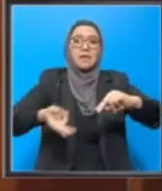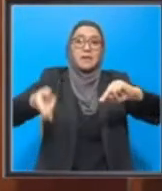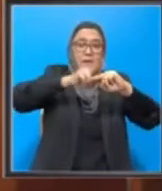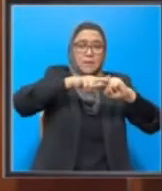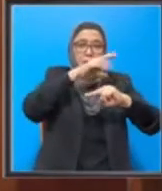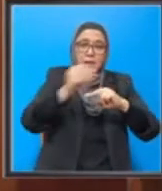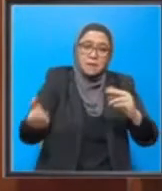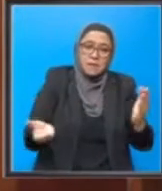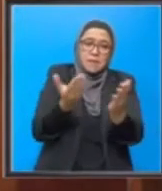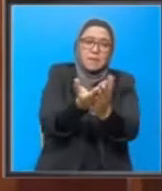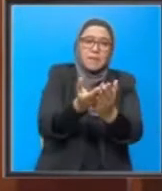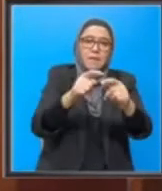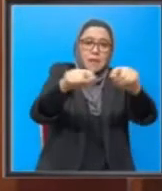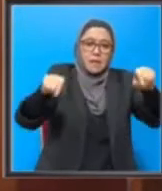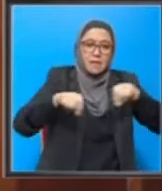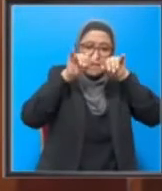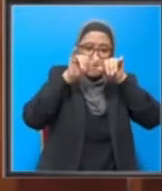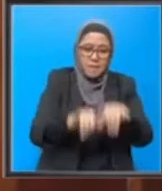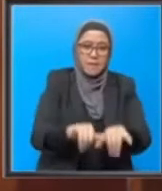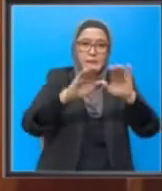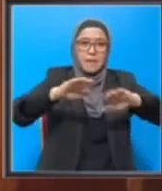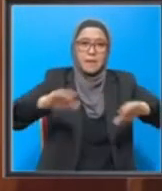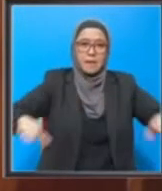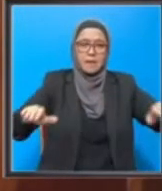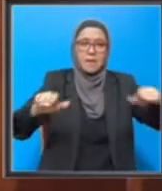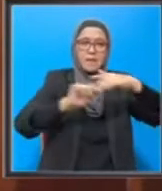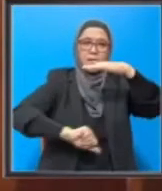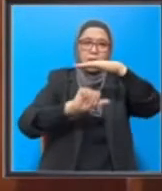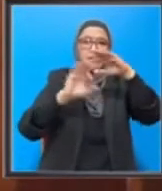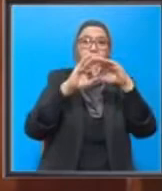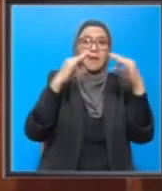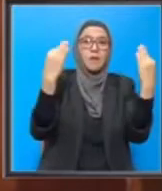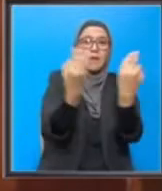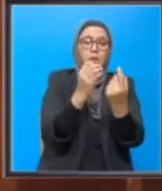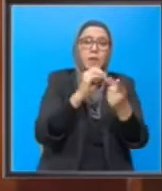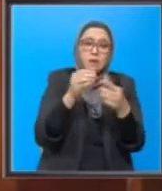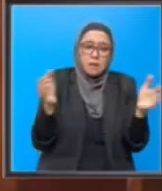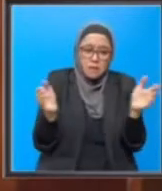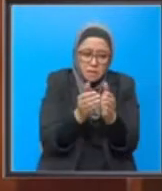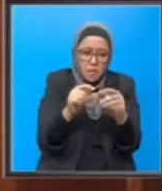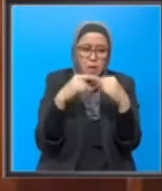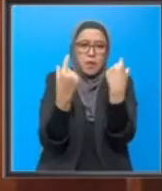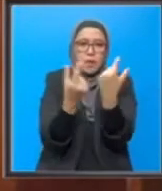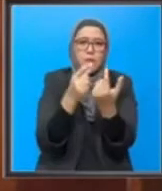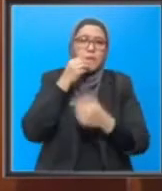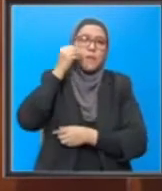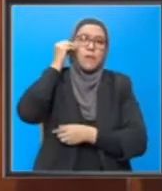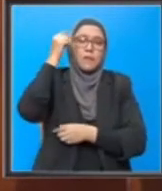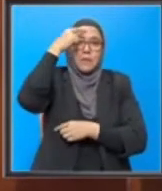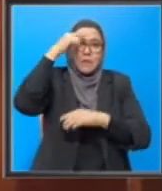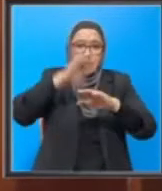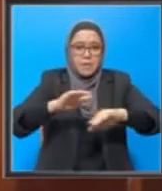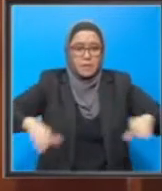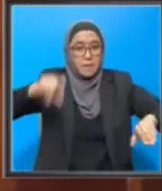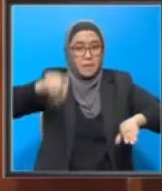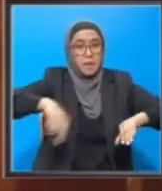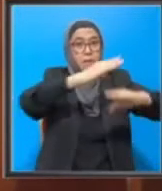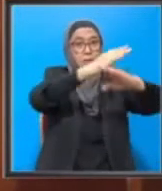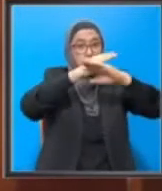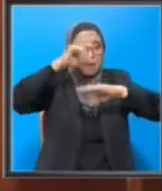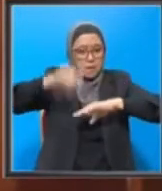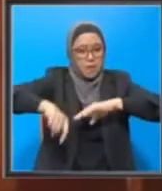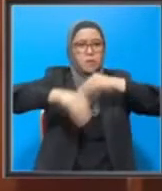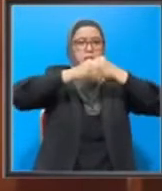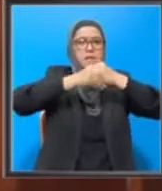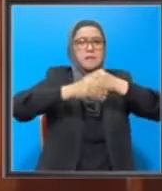dicadangkan juga supaya tempat tinggal kanak-kanak berasaskan kekeluargaan dan semua guru home terhadap kanak-kanak yang memerlukan perlindungan dapat piaraan turut